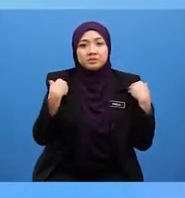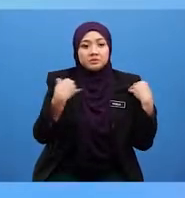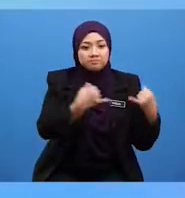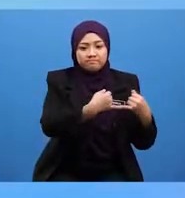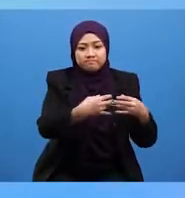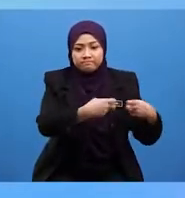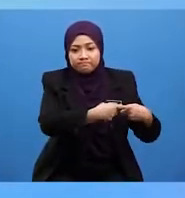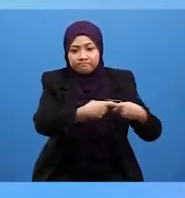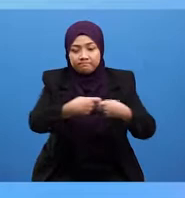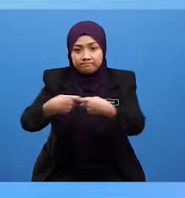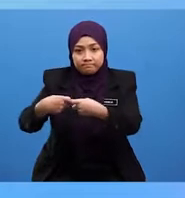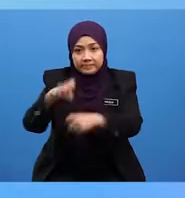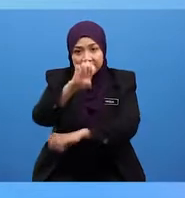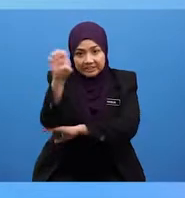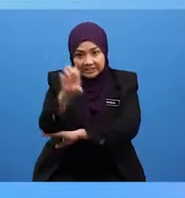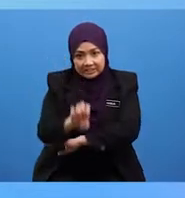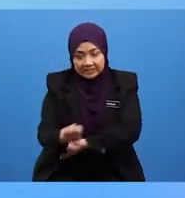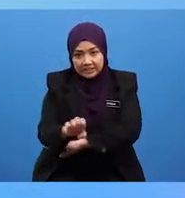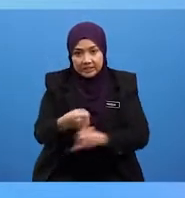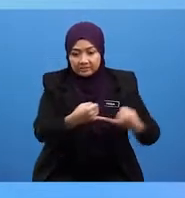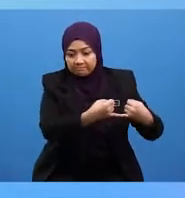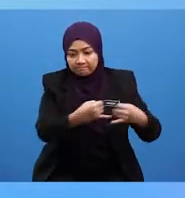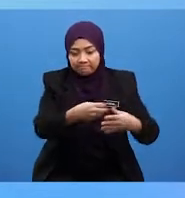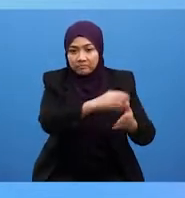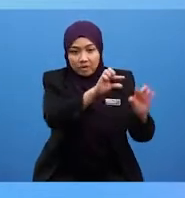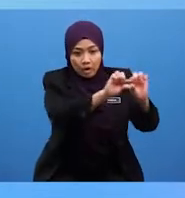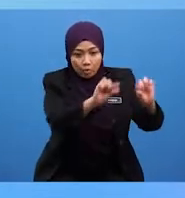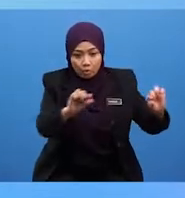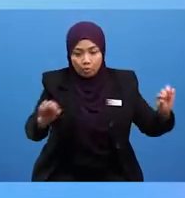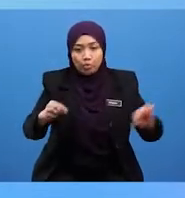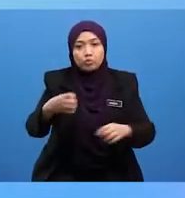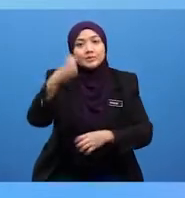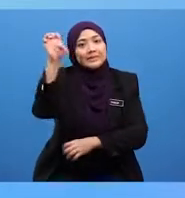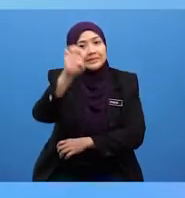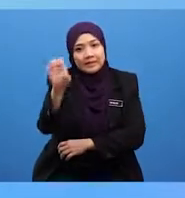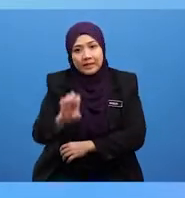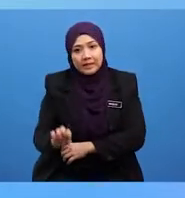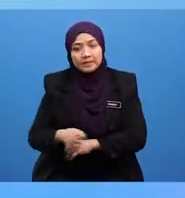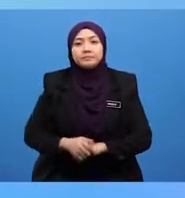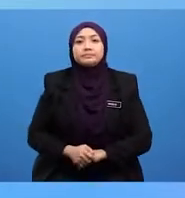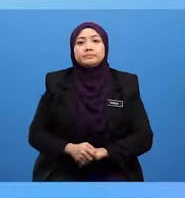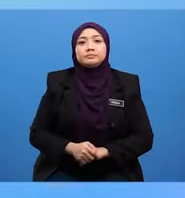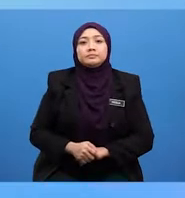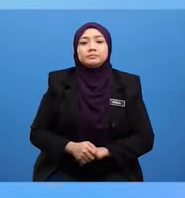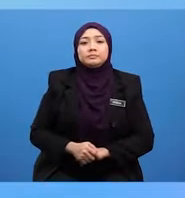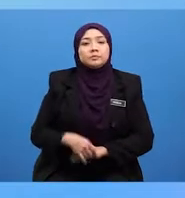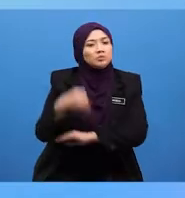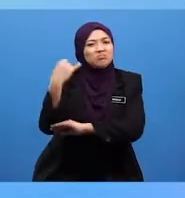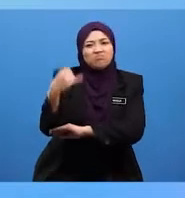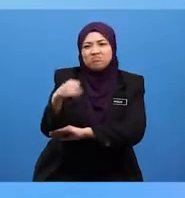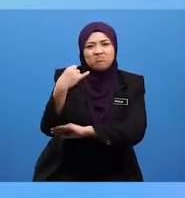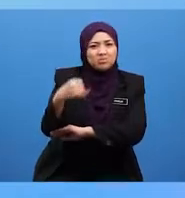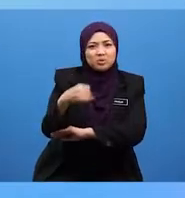arus elektrik. Plastik termoset sukar diubah bentuk dan